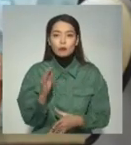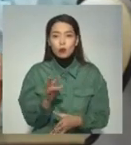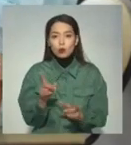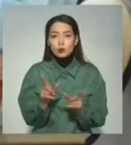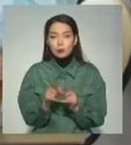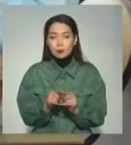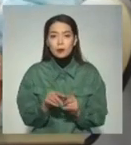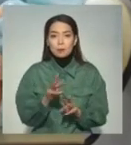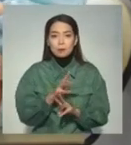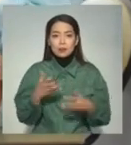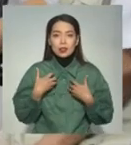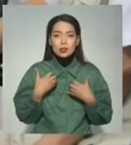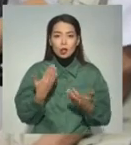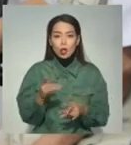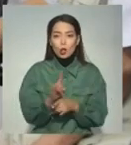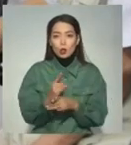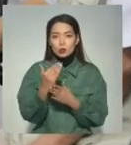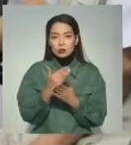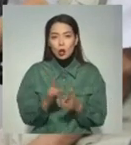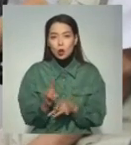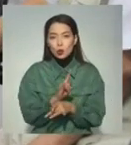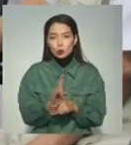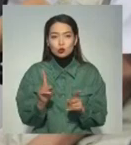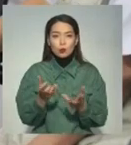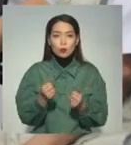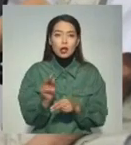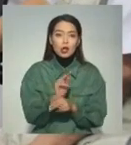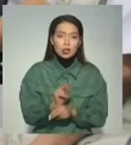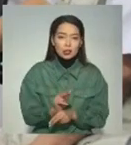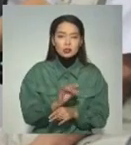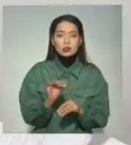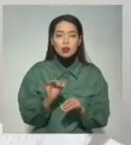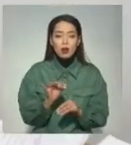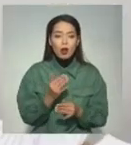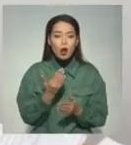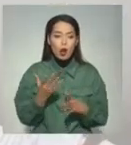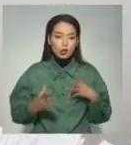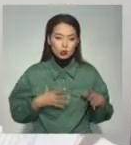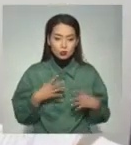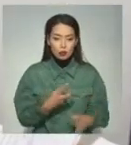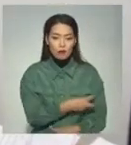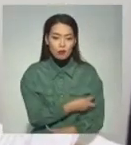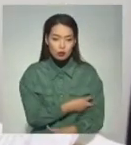базу Минздрава вносили ложные данные о людях, якобы получивших лечение или консультацию врача.